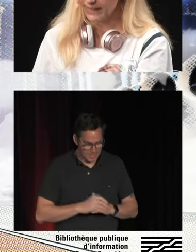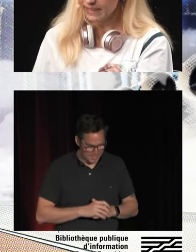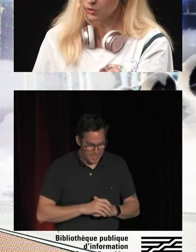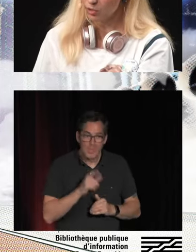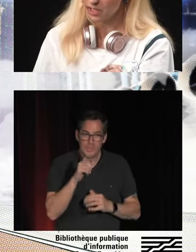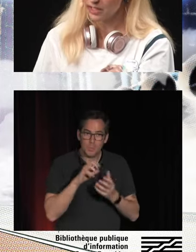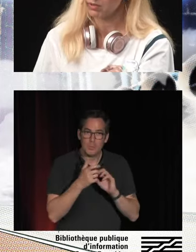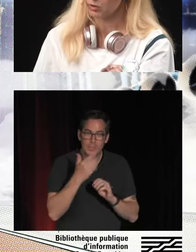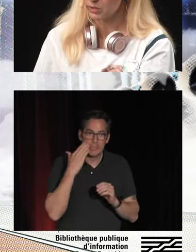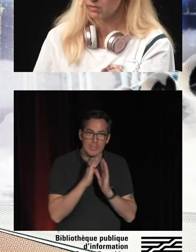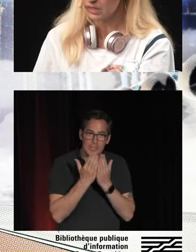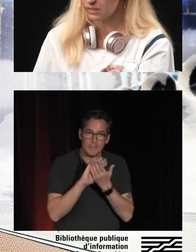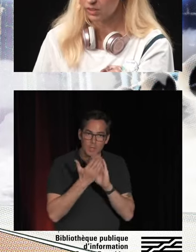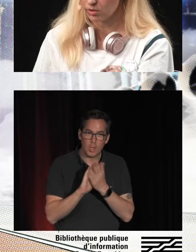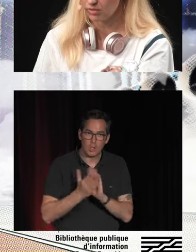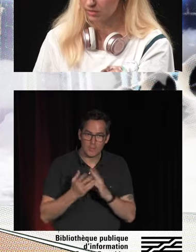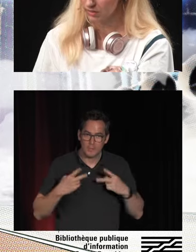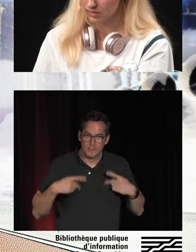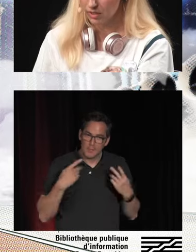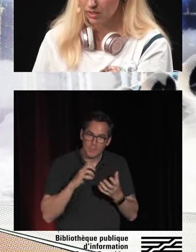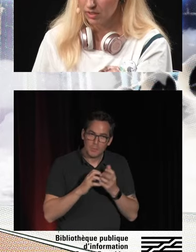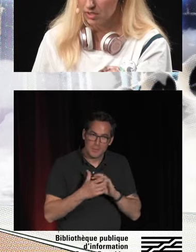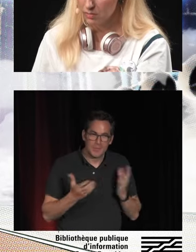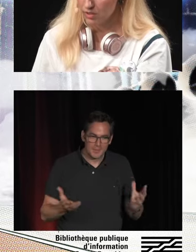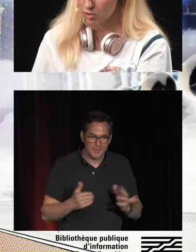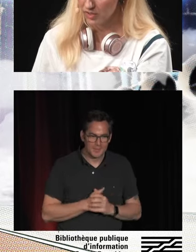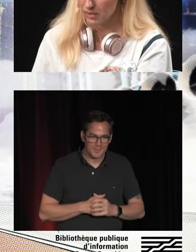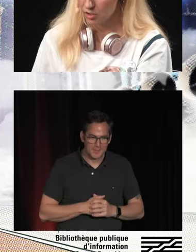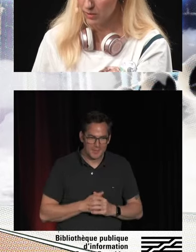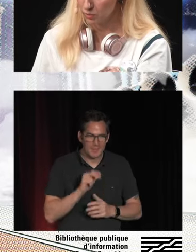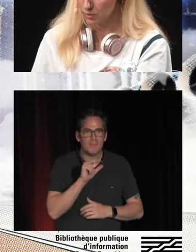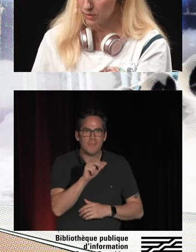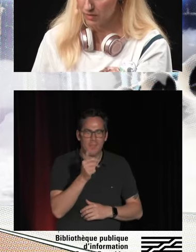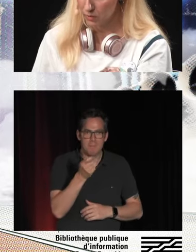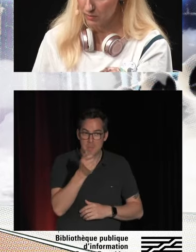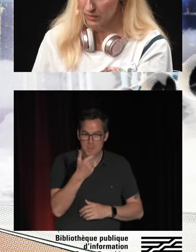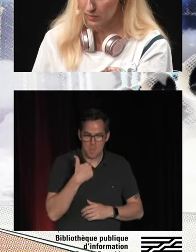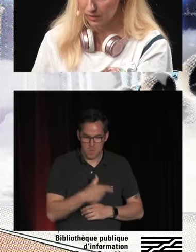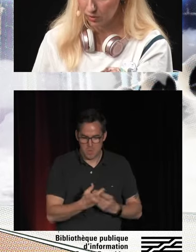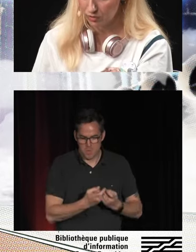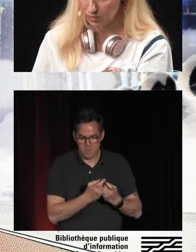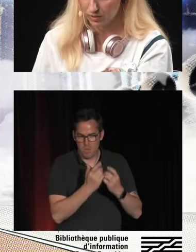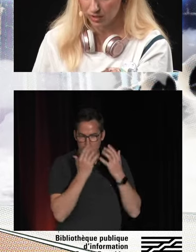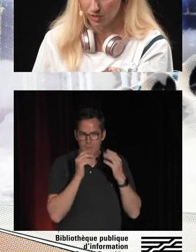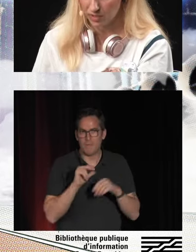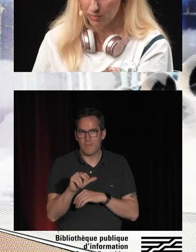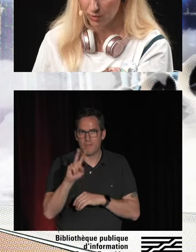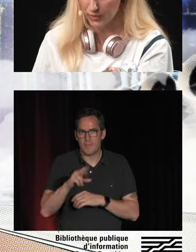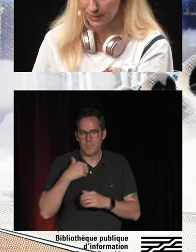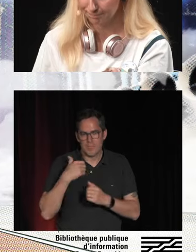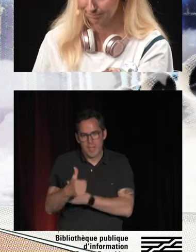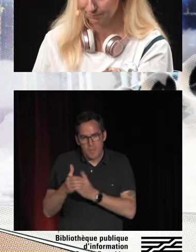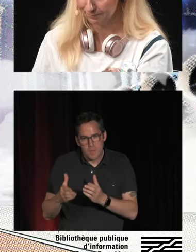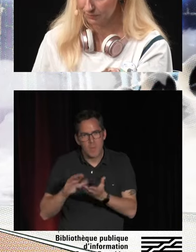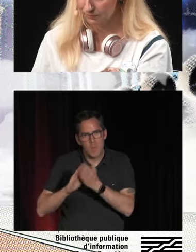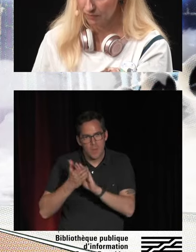C'est compliqué, hein, de ranger les livres, non mais tu vois, quand... C'est bien, je vais déménager bientôt, ça va complètement m'inspirer quand je vais devoir réorganiser ma